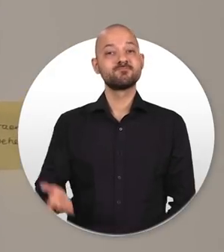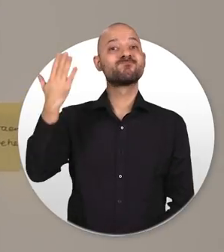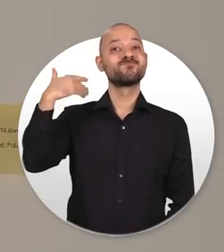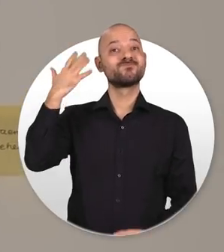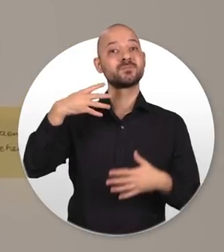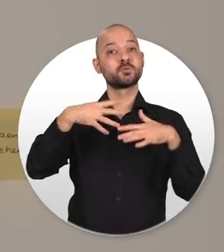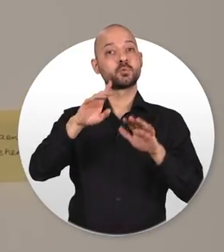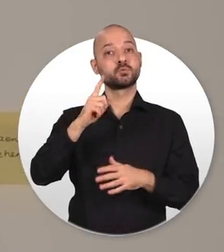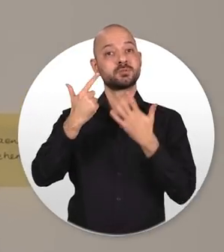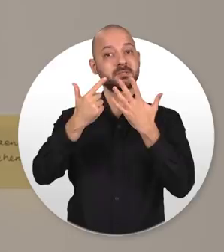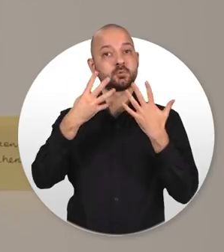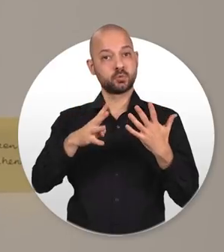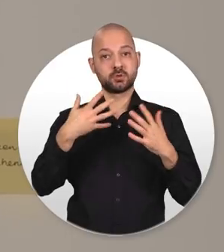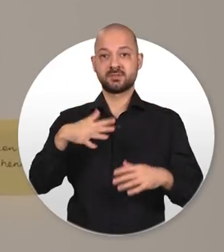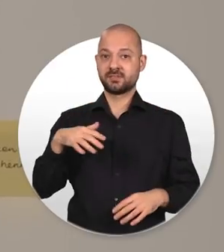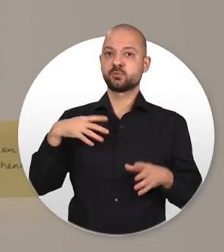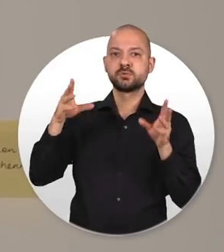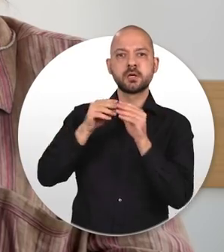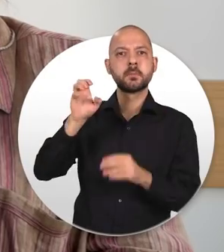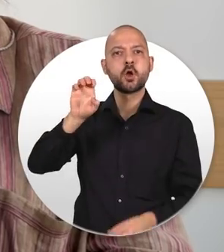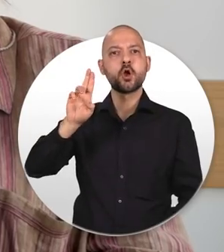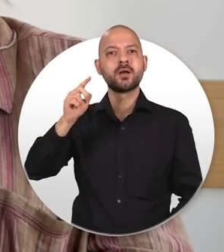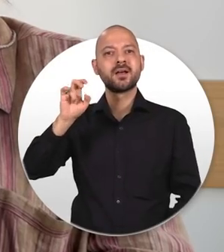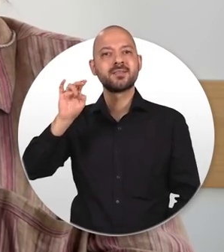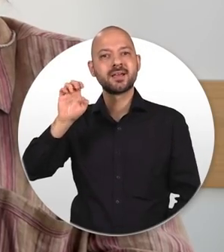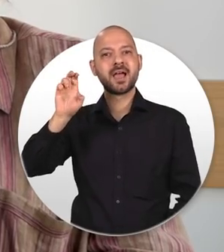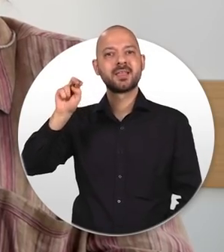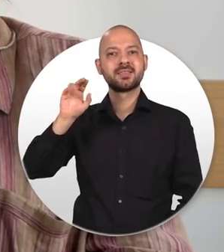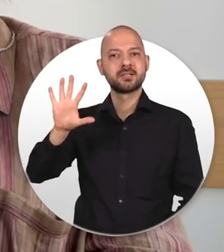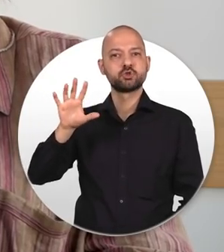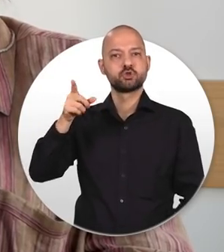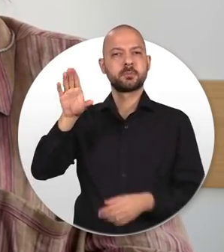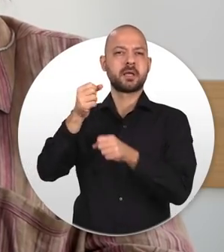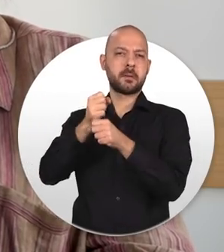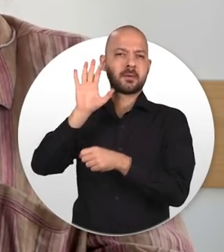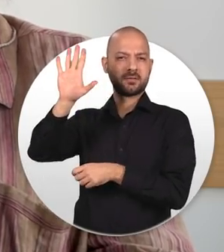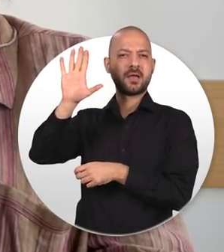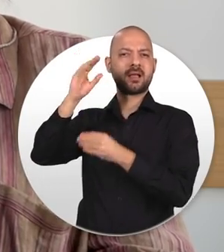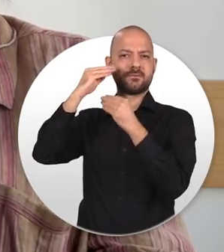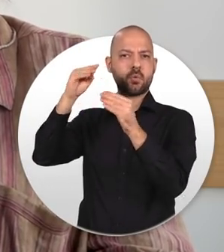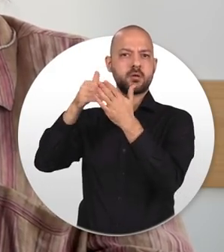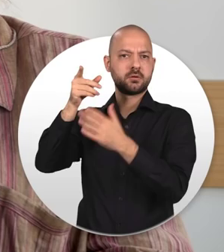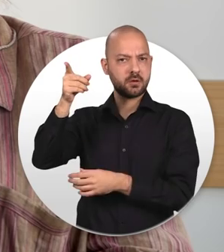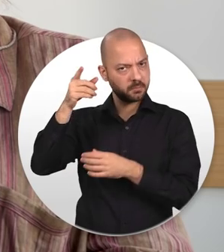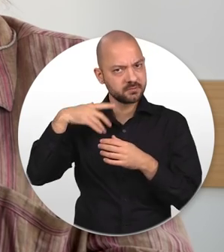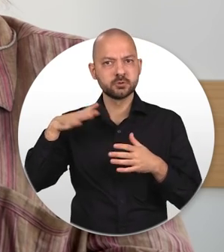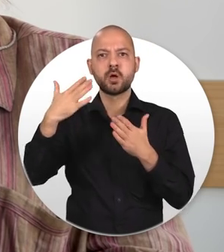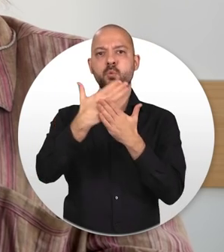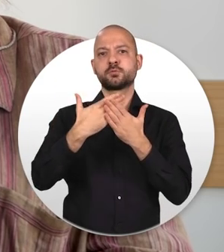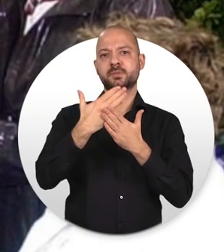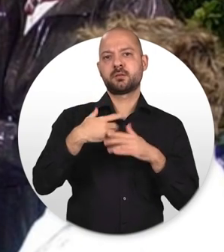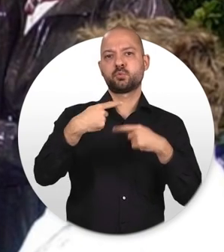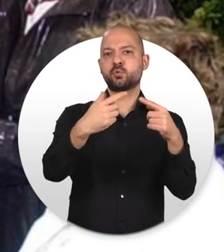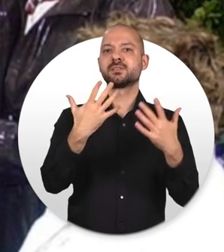Ich bin zusammen mit Eugenie Ensch, eine Mitarbeiterin vom Info-Handicap 1997. Eine Formation mitgemacht